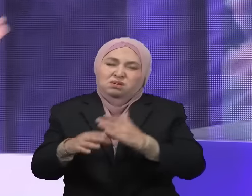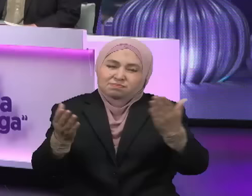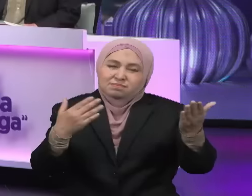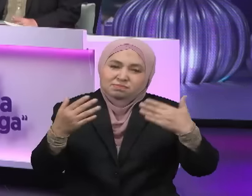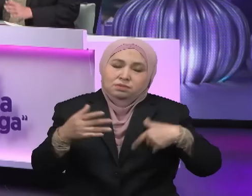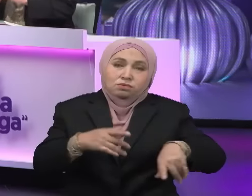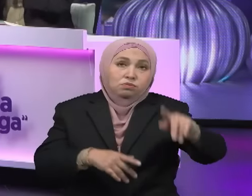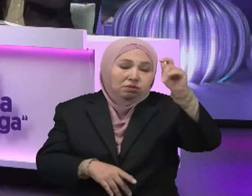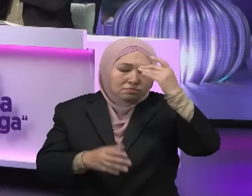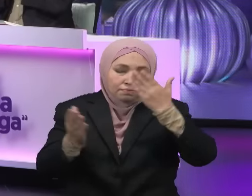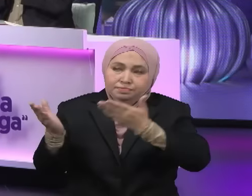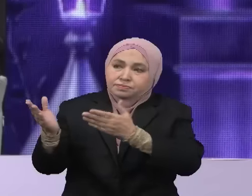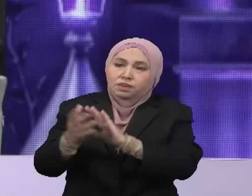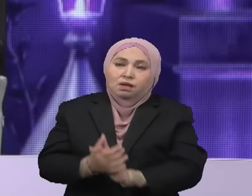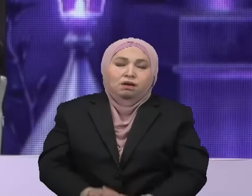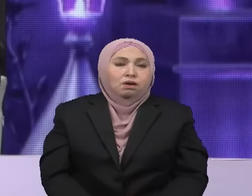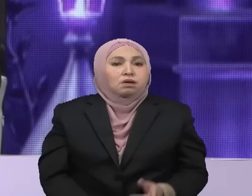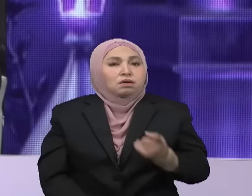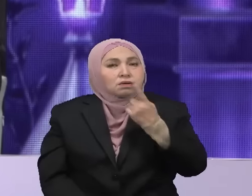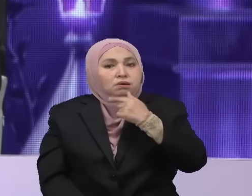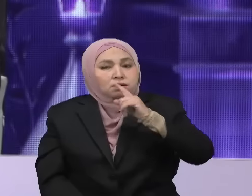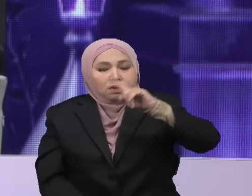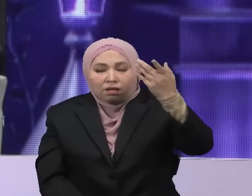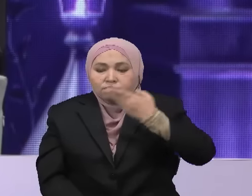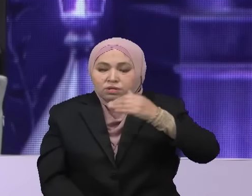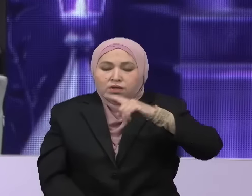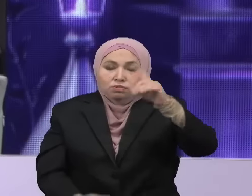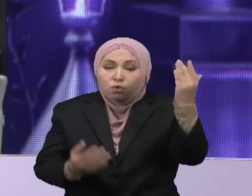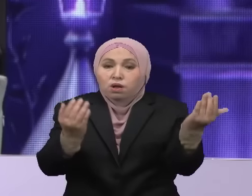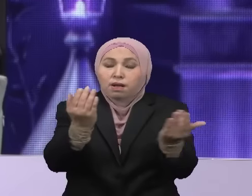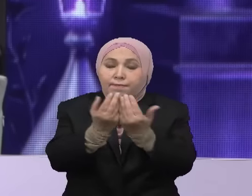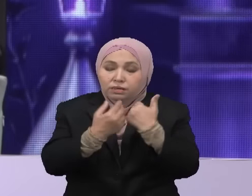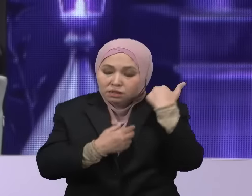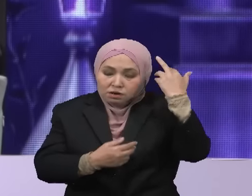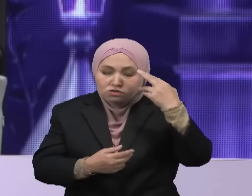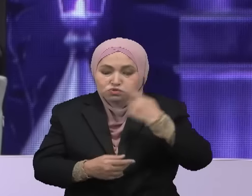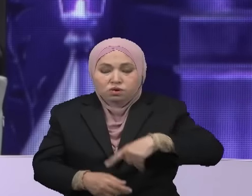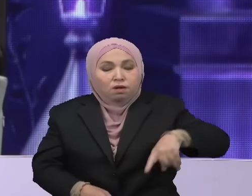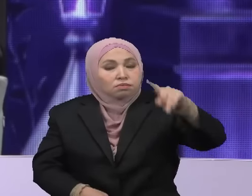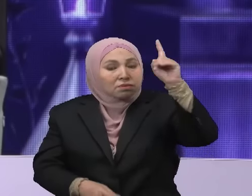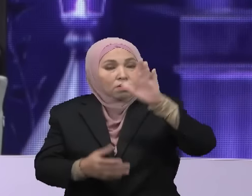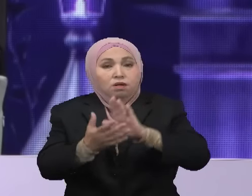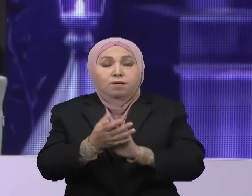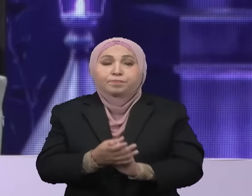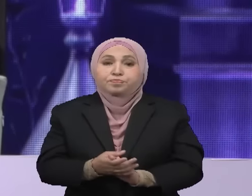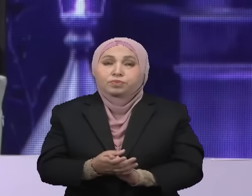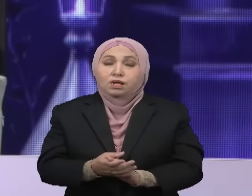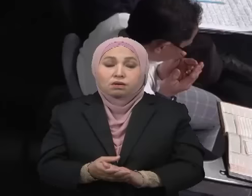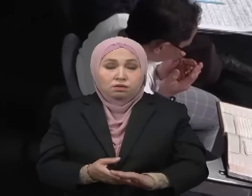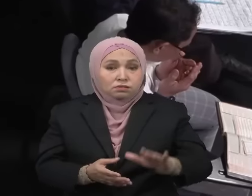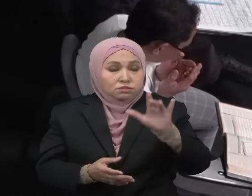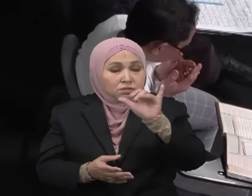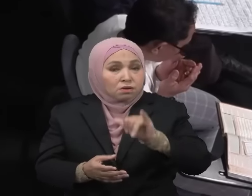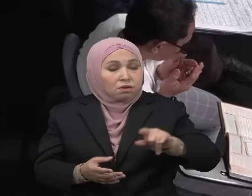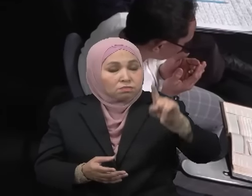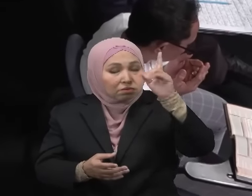Tuhan. Sama Ustaz. Bismillahirrahmanirrahim. Alhamdulillah wassalatu wassalamu ala Rasulillah. Ya Allah, ya Rahman wa ya Rahim, ya Dzal Arsyil